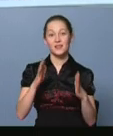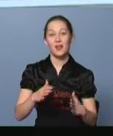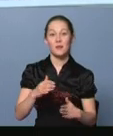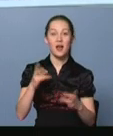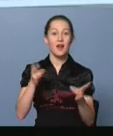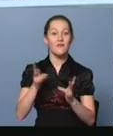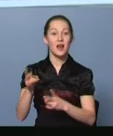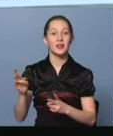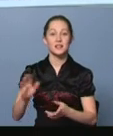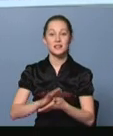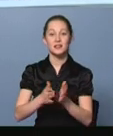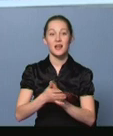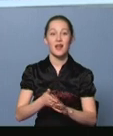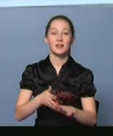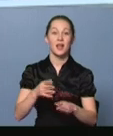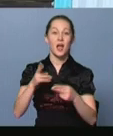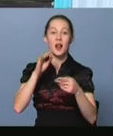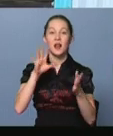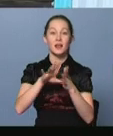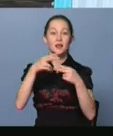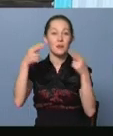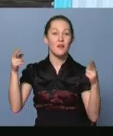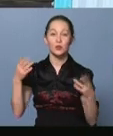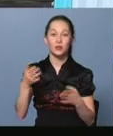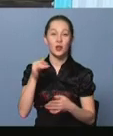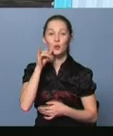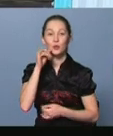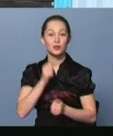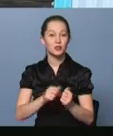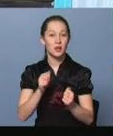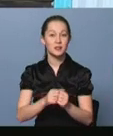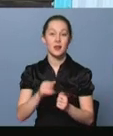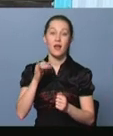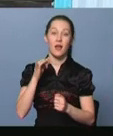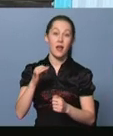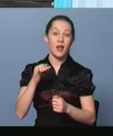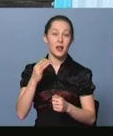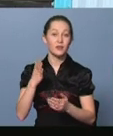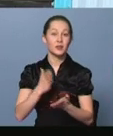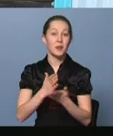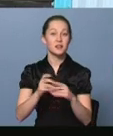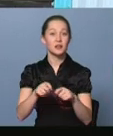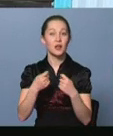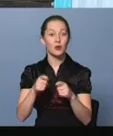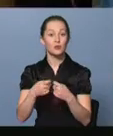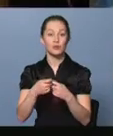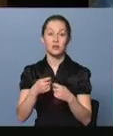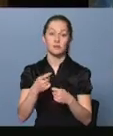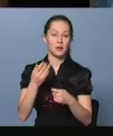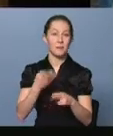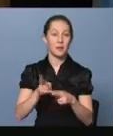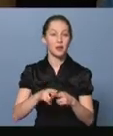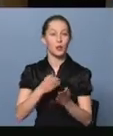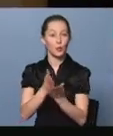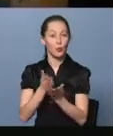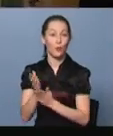и система отопления, и электропроводка. Да и курящие здесь не редкость. Иметь средства первичного тушения пожара просто необходимо. В такие